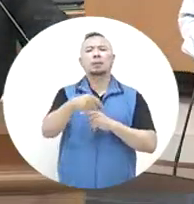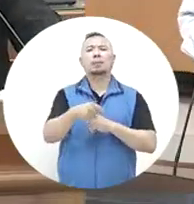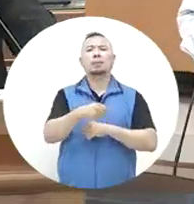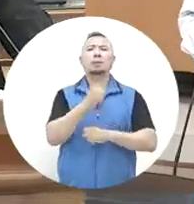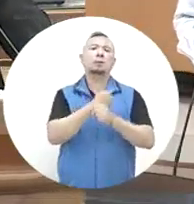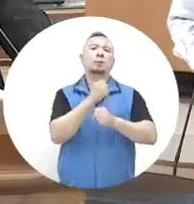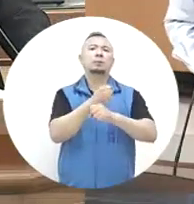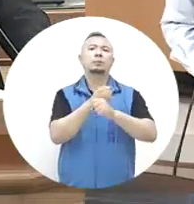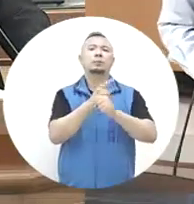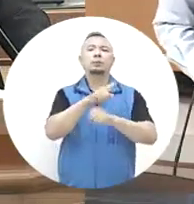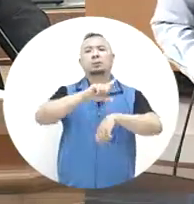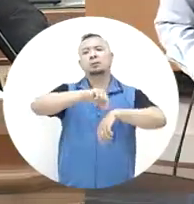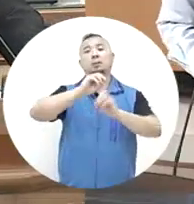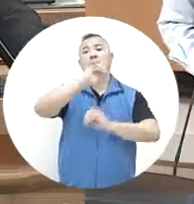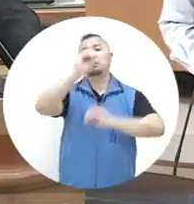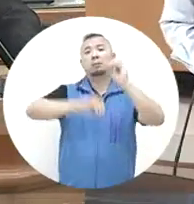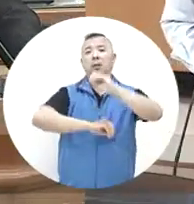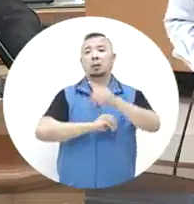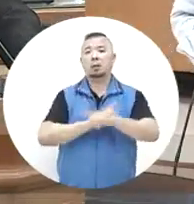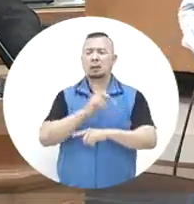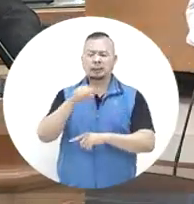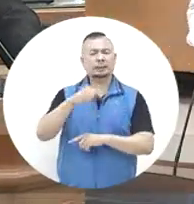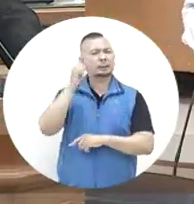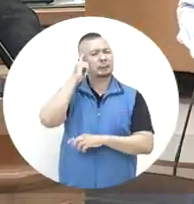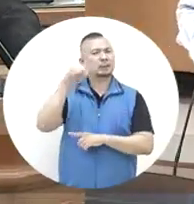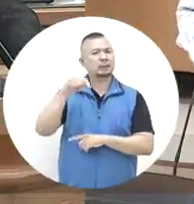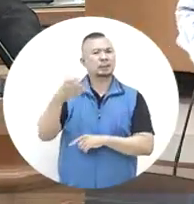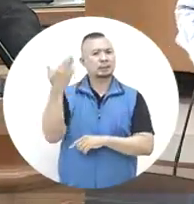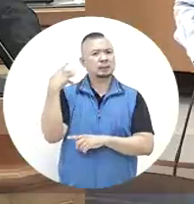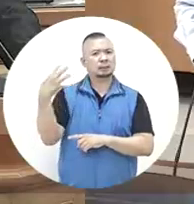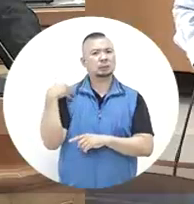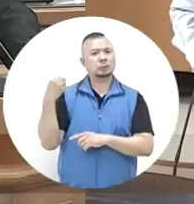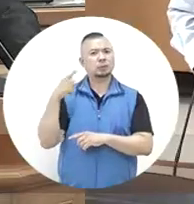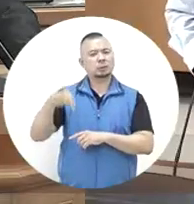班，我把这个措施把它改掉，这一改是